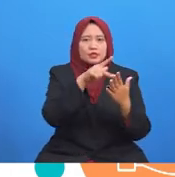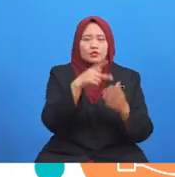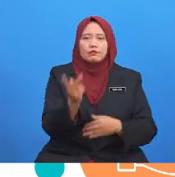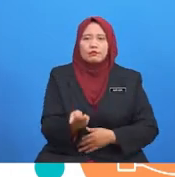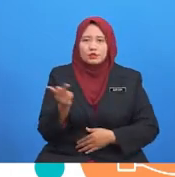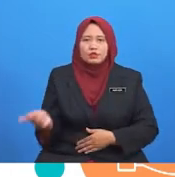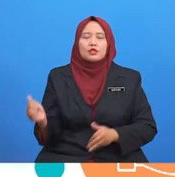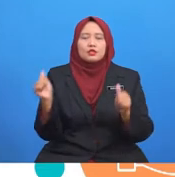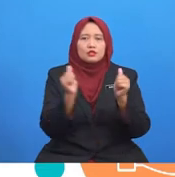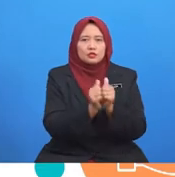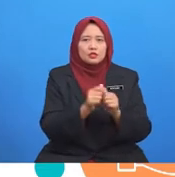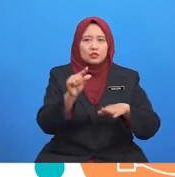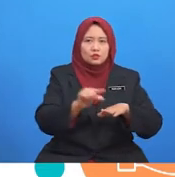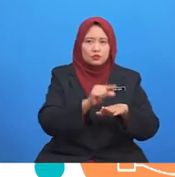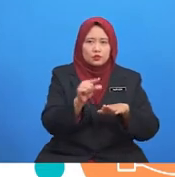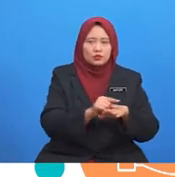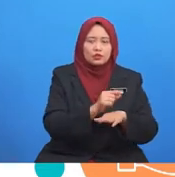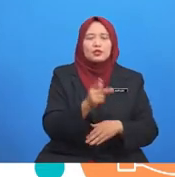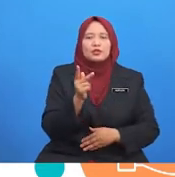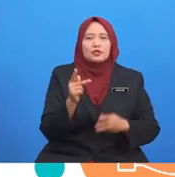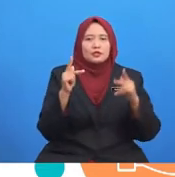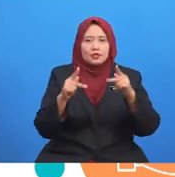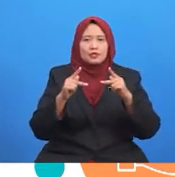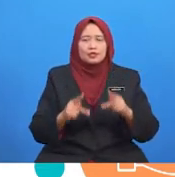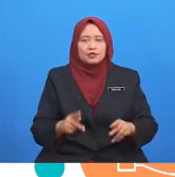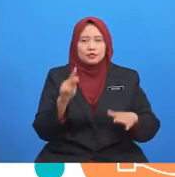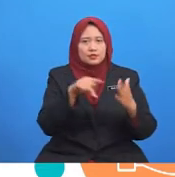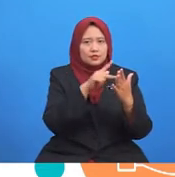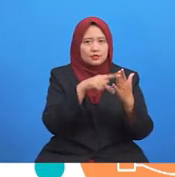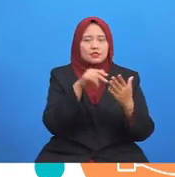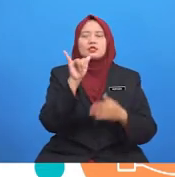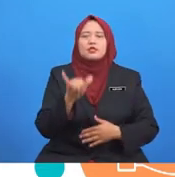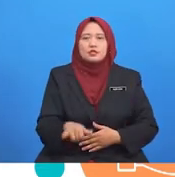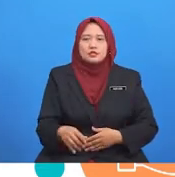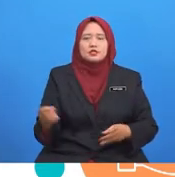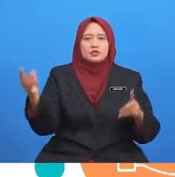dengan menggunakan kaedah kajian yang sesuai. Kedua,